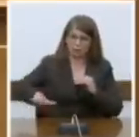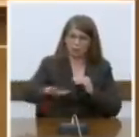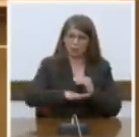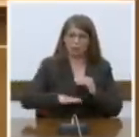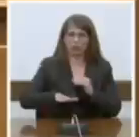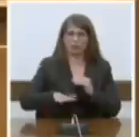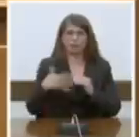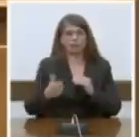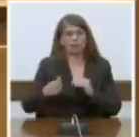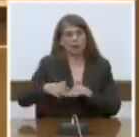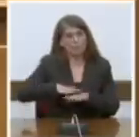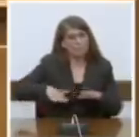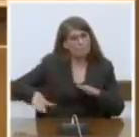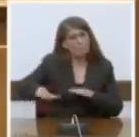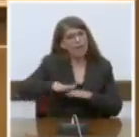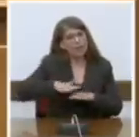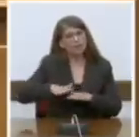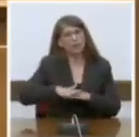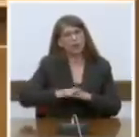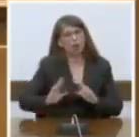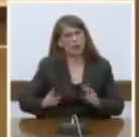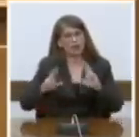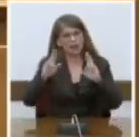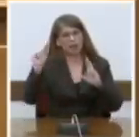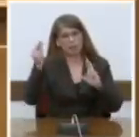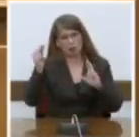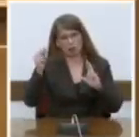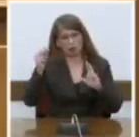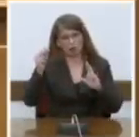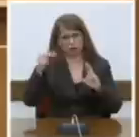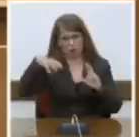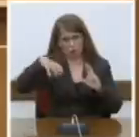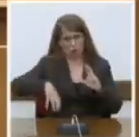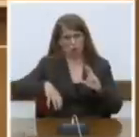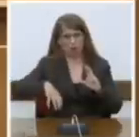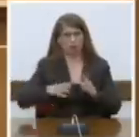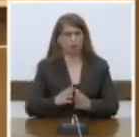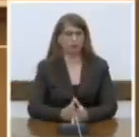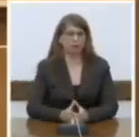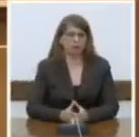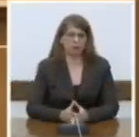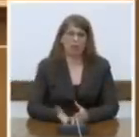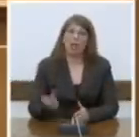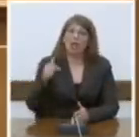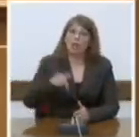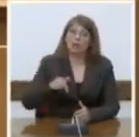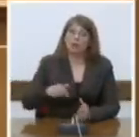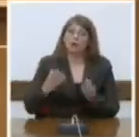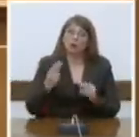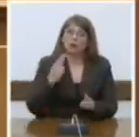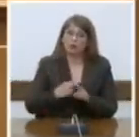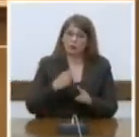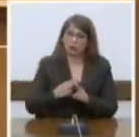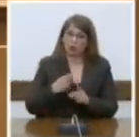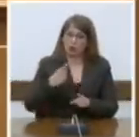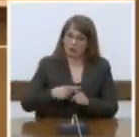ένας περιφερειακός, ενεργειακός και πολιτιστικός κόμβος, γιατί θέλουμε να είναι κόμβος και σημείο αναφορά η χώρα μας. Και σήμερα είναι εξαιρετικά σημαντικό η Ελλάδα να